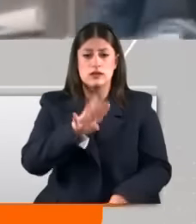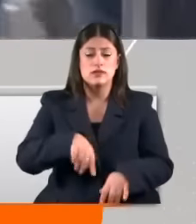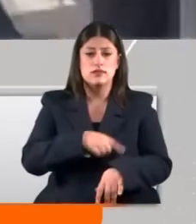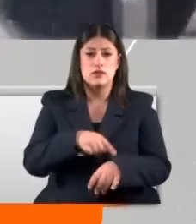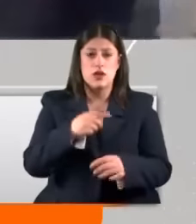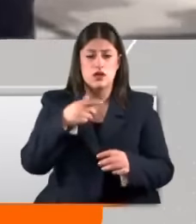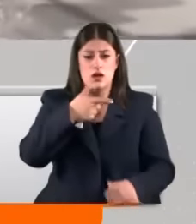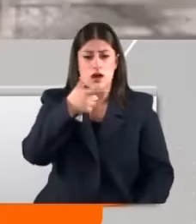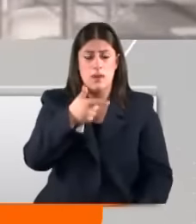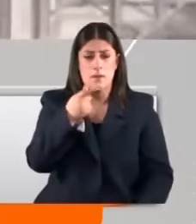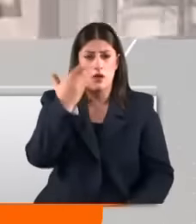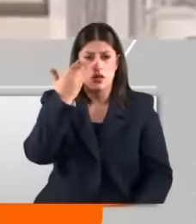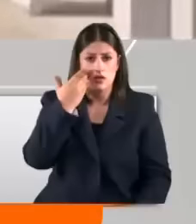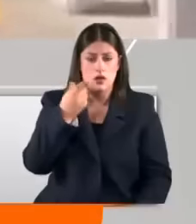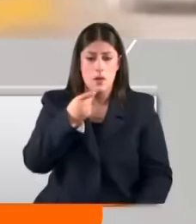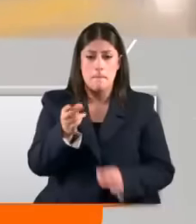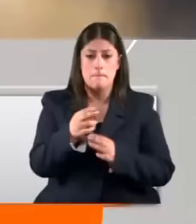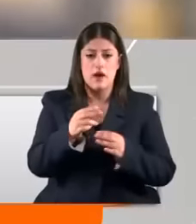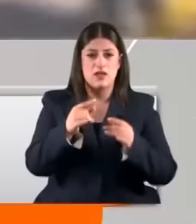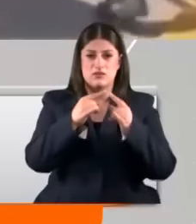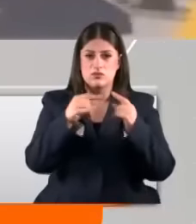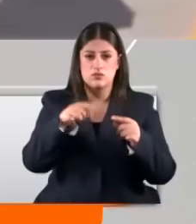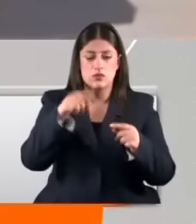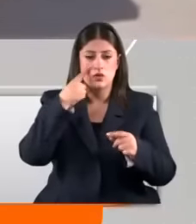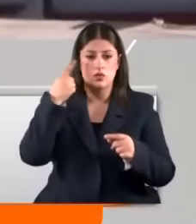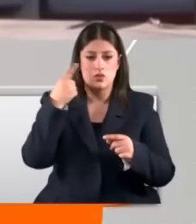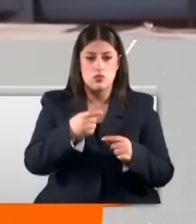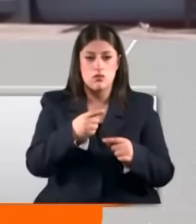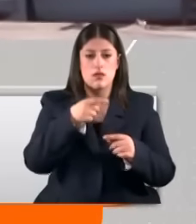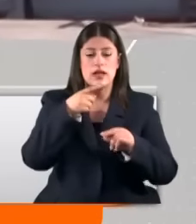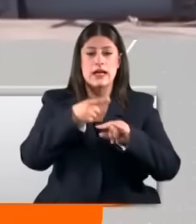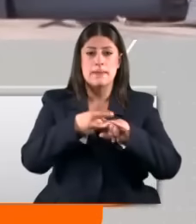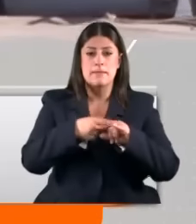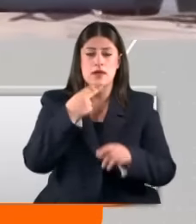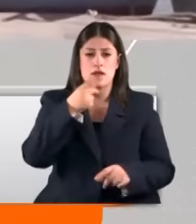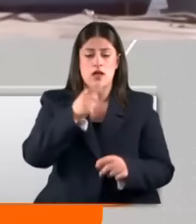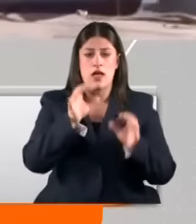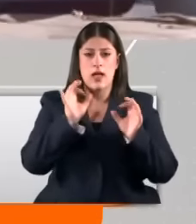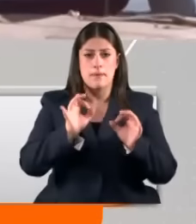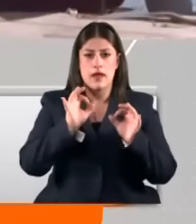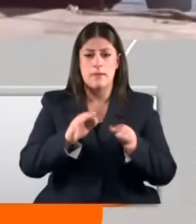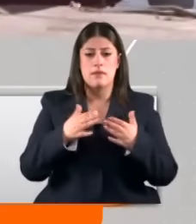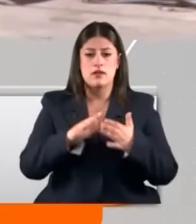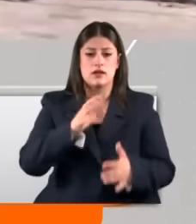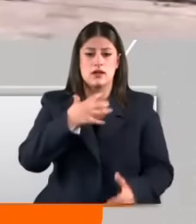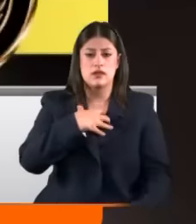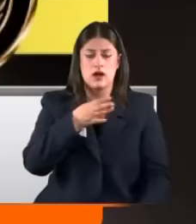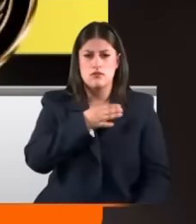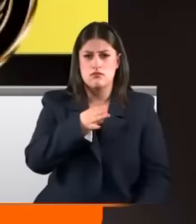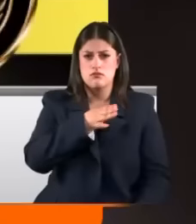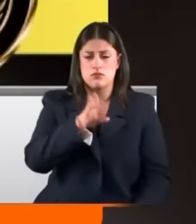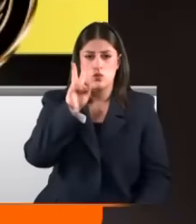görüntüsü izlendi. Balıkçı barınağındaki kameralara Hilmiye Tuğba Eskin'in sık sık tekne sahibiyle buluştuğu takılmıştı.